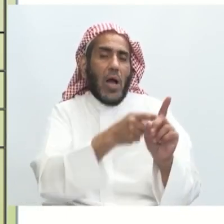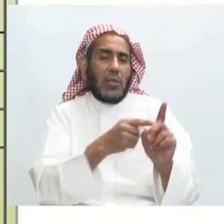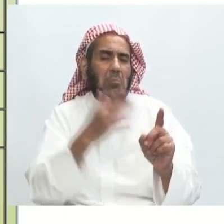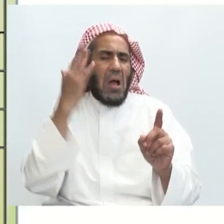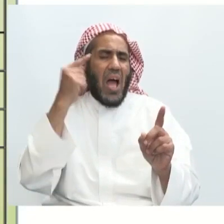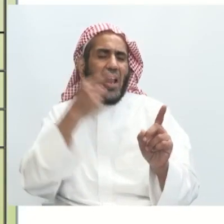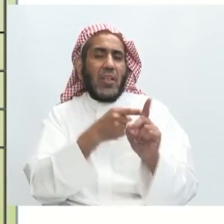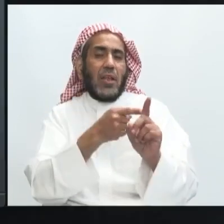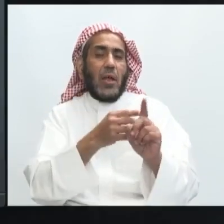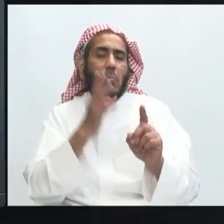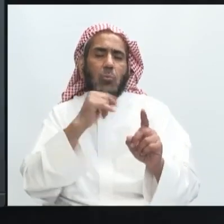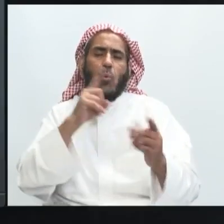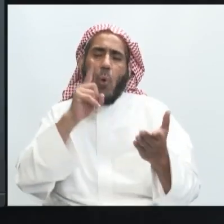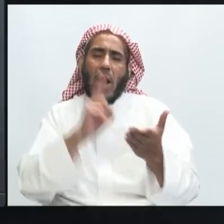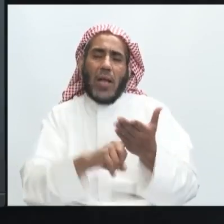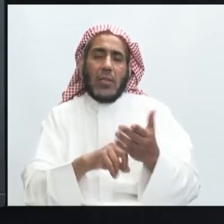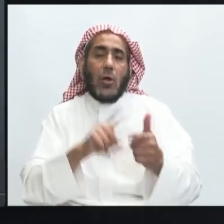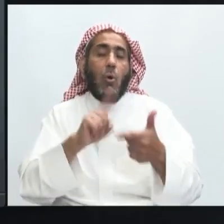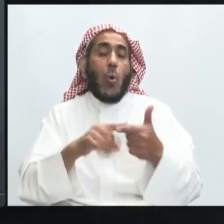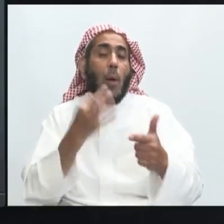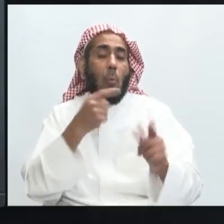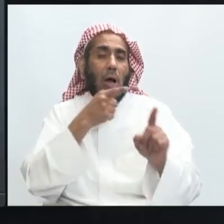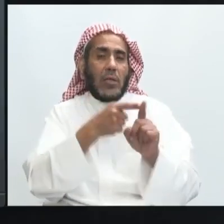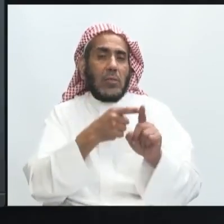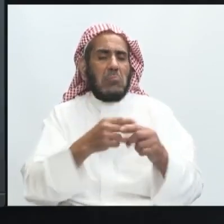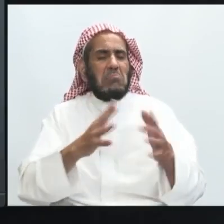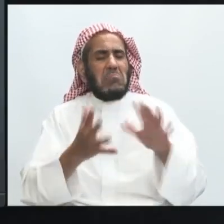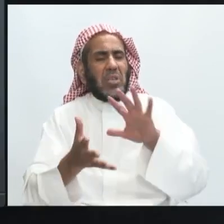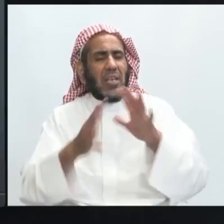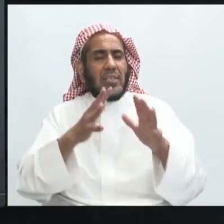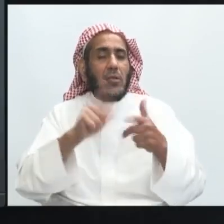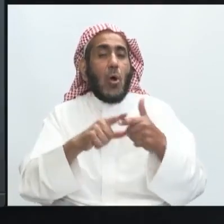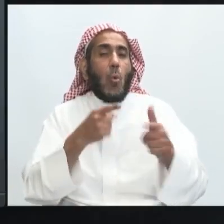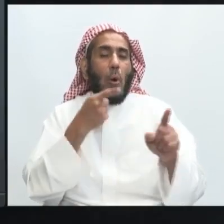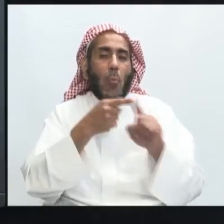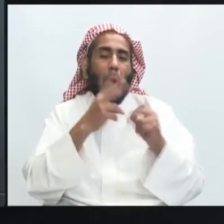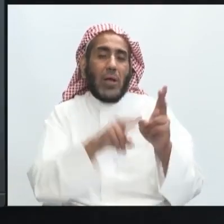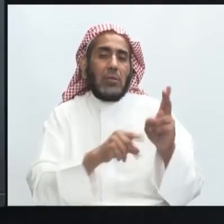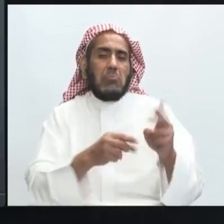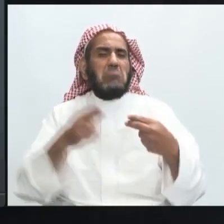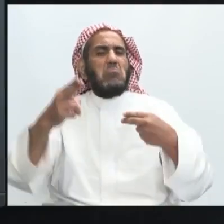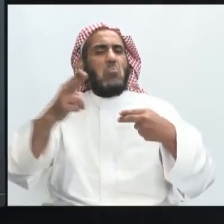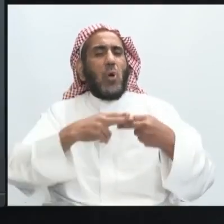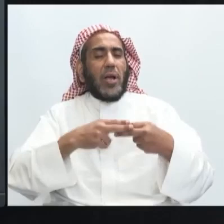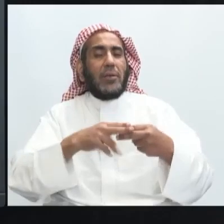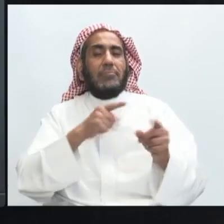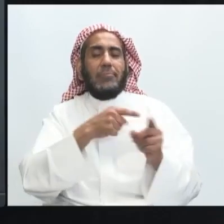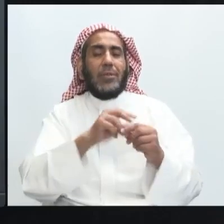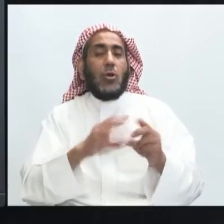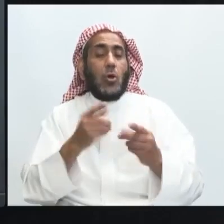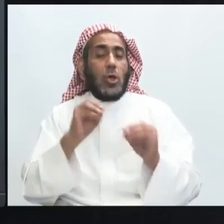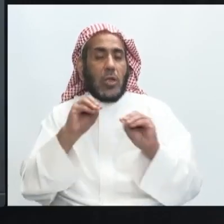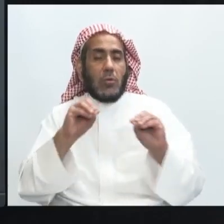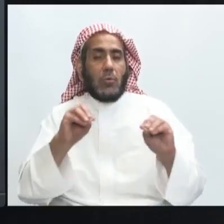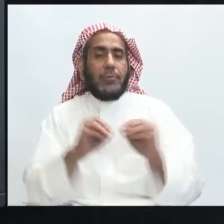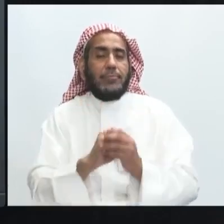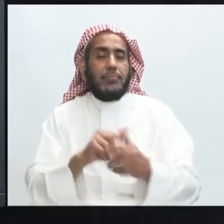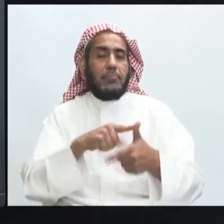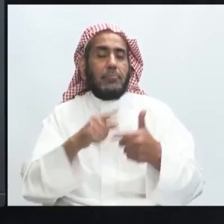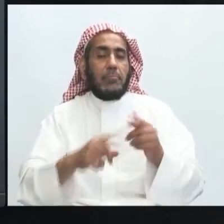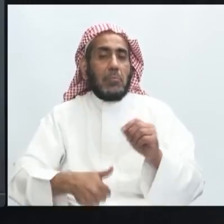خالي الذهن بدون مؤكد ومخاطب متردد ومخاطب منكر ومخاطب منكر وسنذكرها